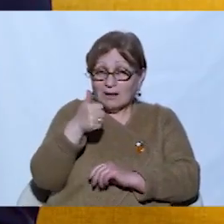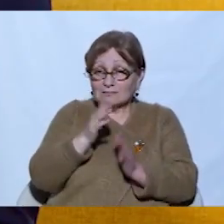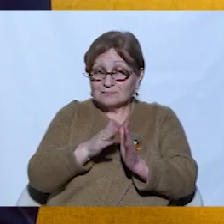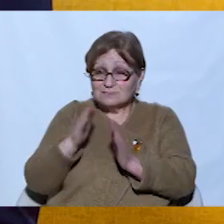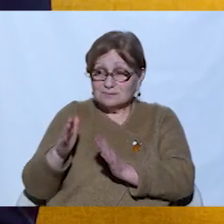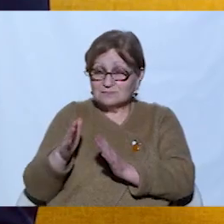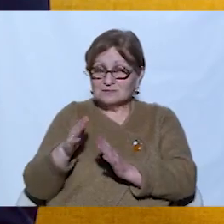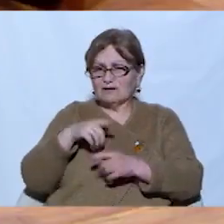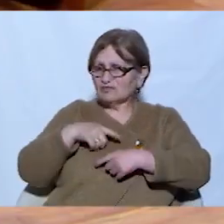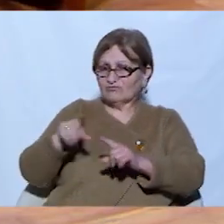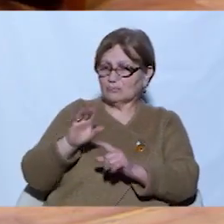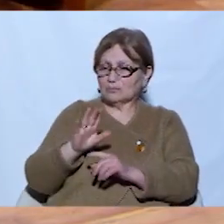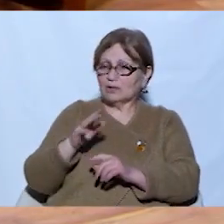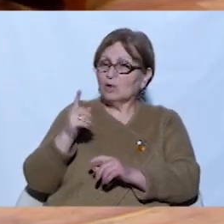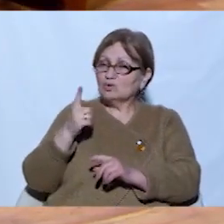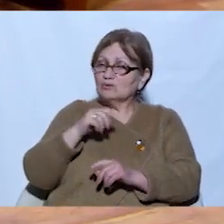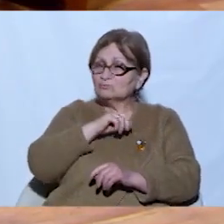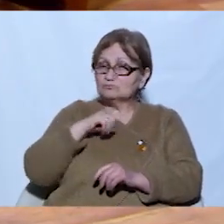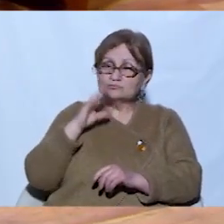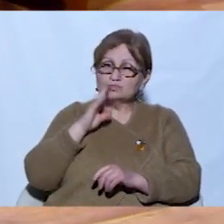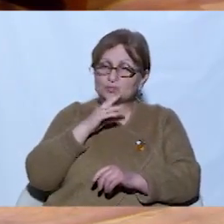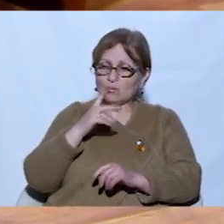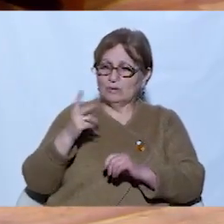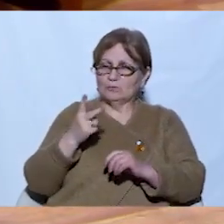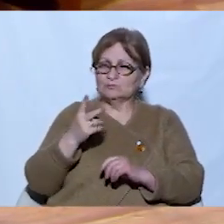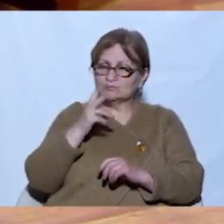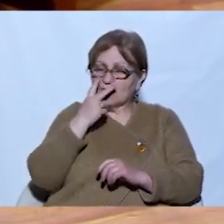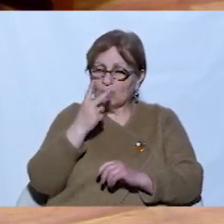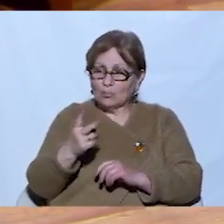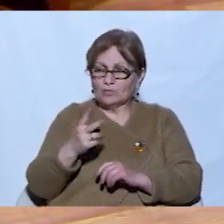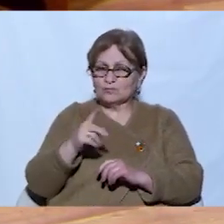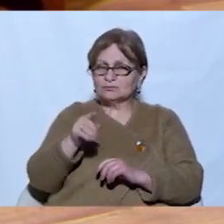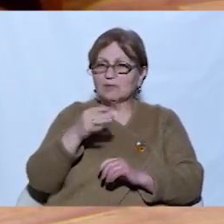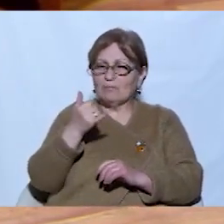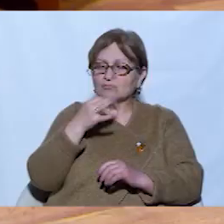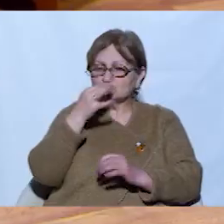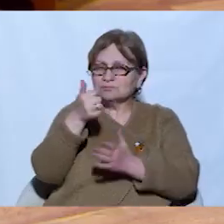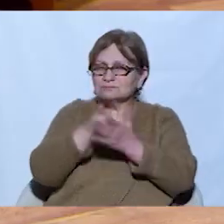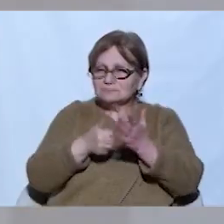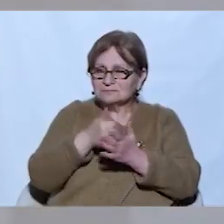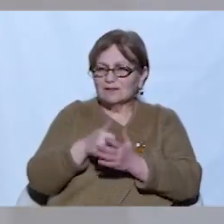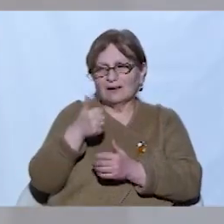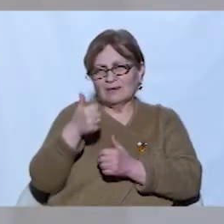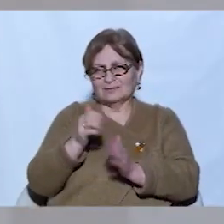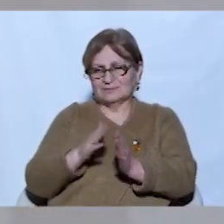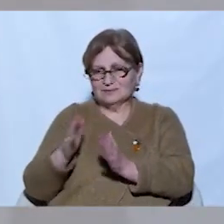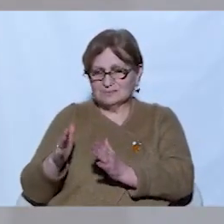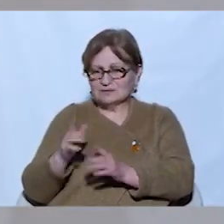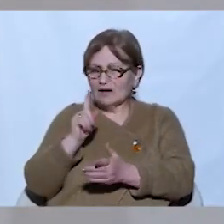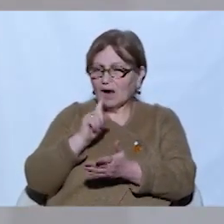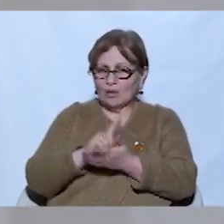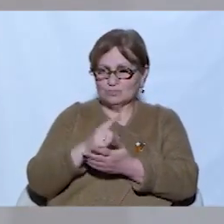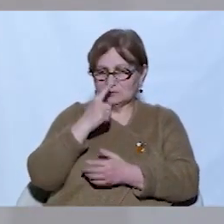ახორცილებს. ის რომ კარგად იქცევა, თავისთავად ესე არ ხდება. მე დიდი ძალისხმევა მჭირდება ამ კარგი ქცევებისათვის და გამიხარდება თუ